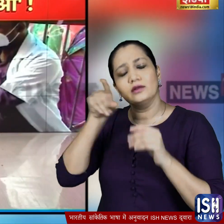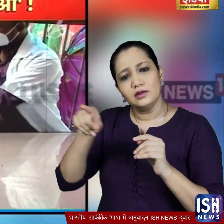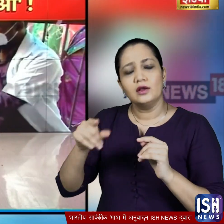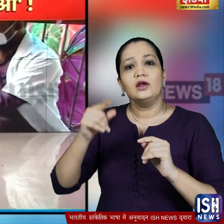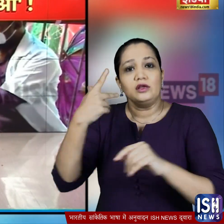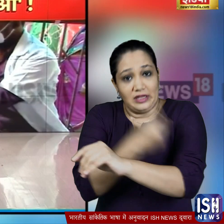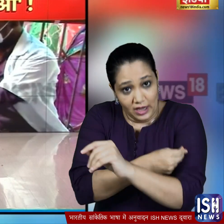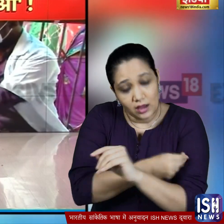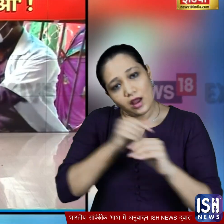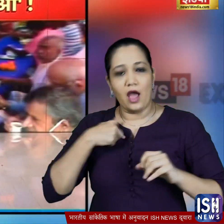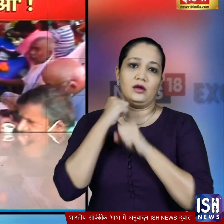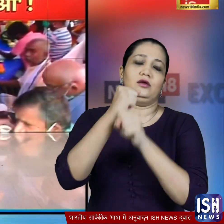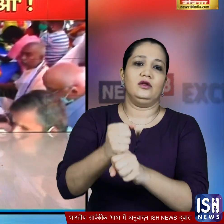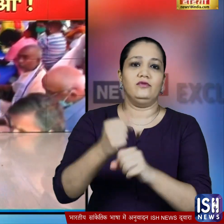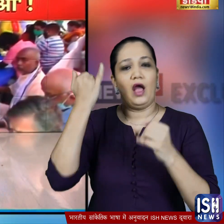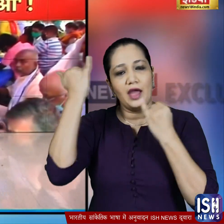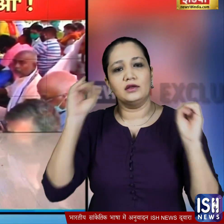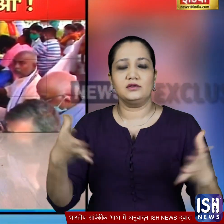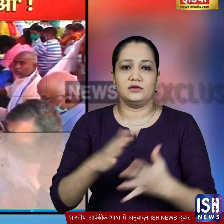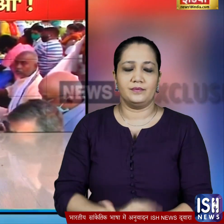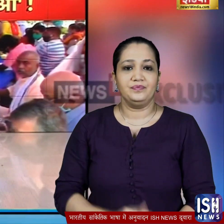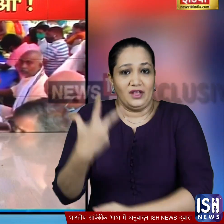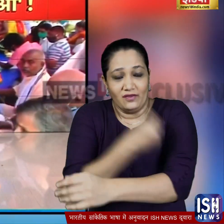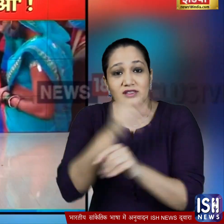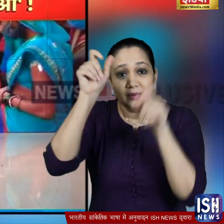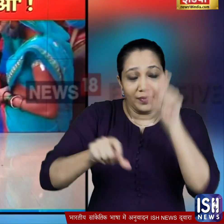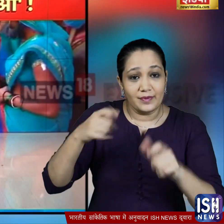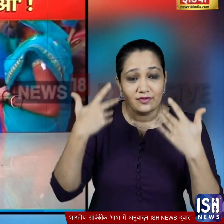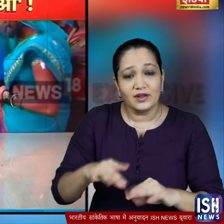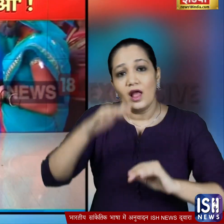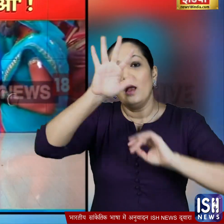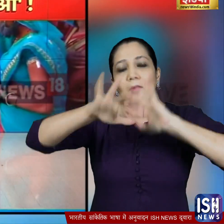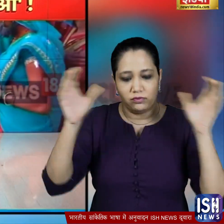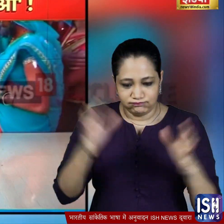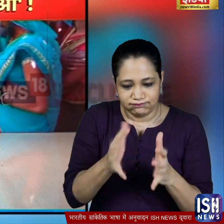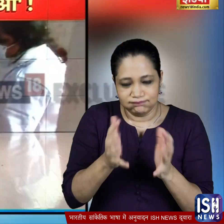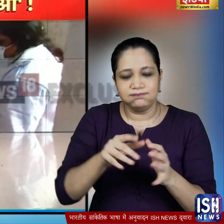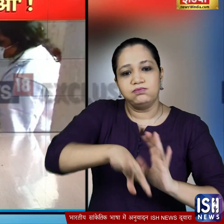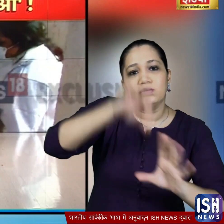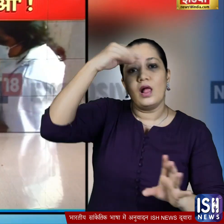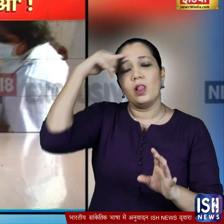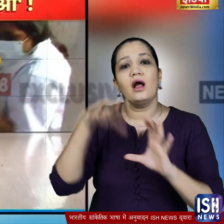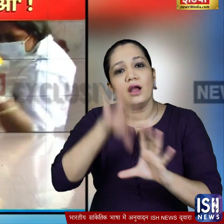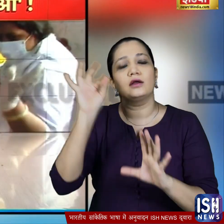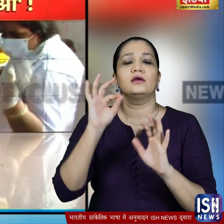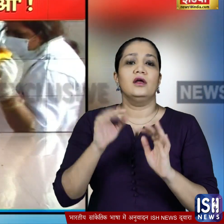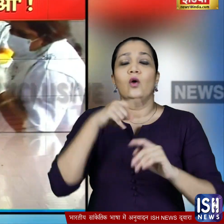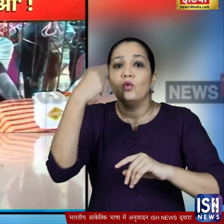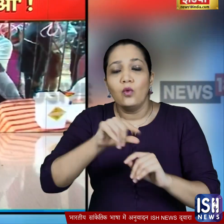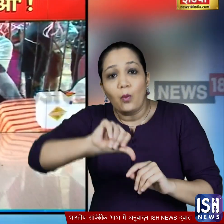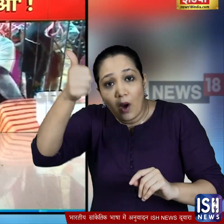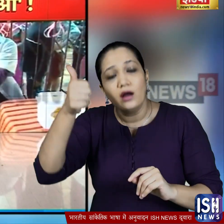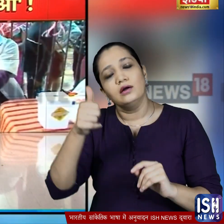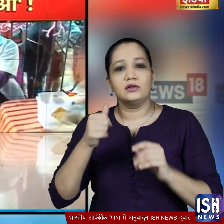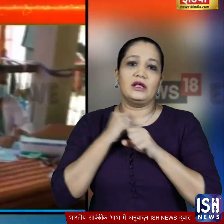लगाओ इनाम पाओ कार्यक्रम की शुरुआत की। इसके तहत वहां वैक्सीन लगवाने वाले लोगों का लकी ड्रॉ निकाला जाएगा और जिनका नाम उस लकी ड्रॉ में निकलेगा उन्हें